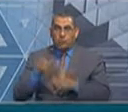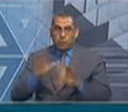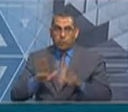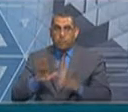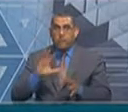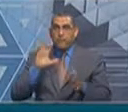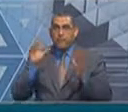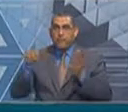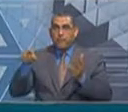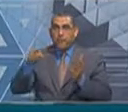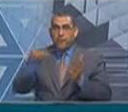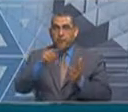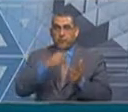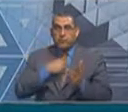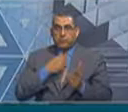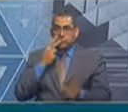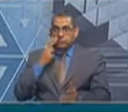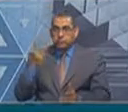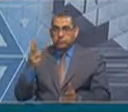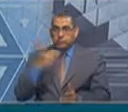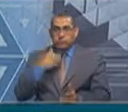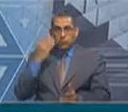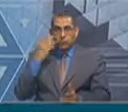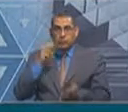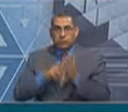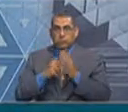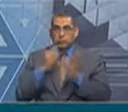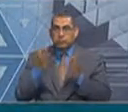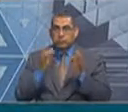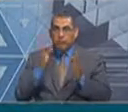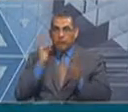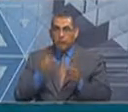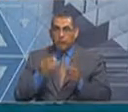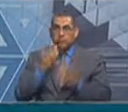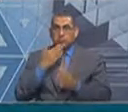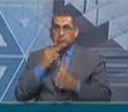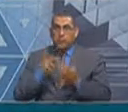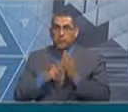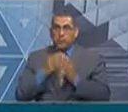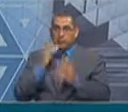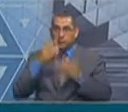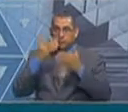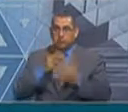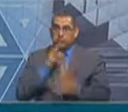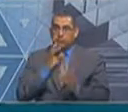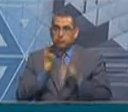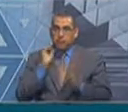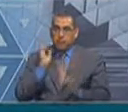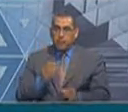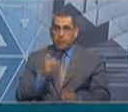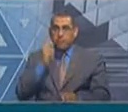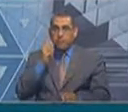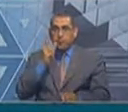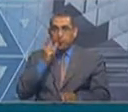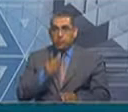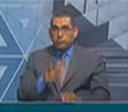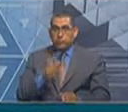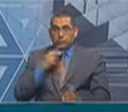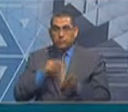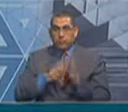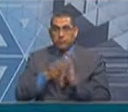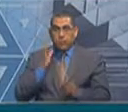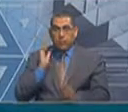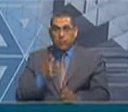في كل بلد، نحن نتخذ كل الاحتياطات اللازمة، يجب أن نكون حذرين، لكن إذا كان مقدرا لنا أن